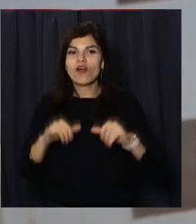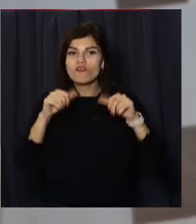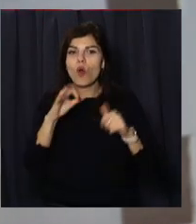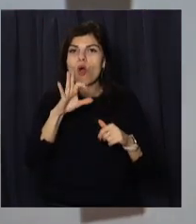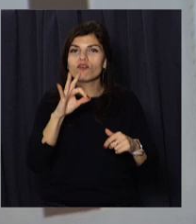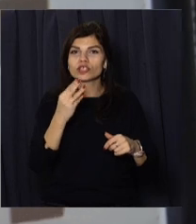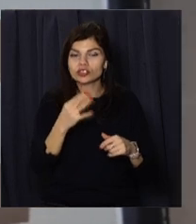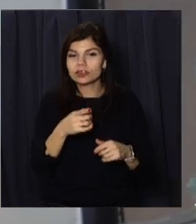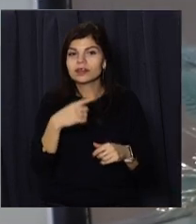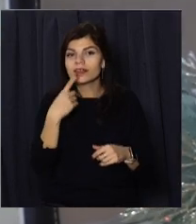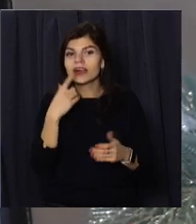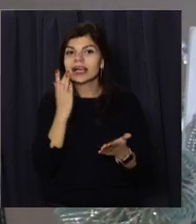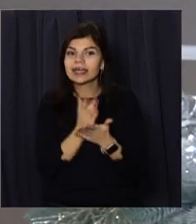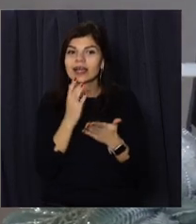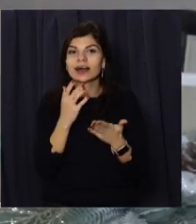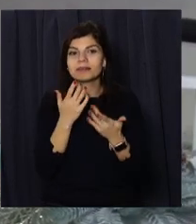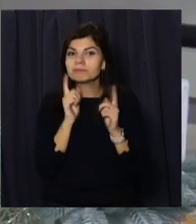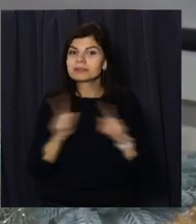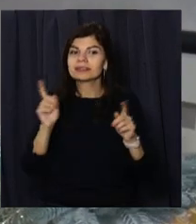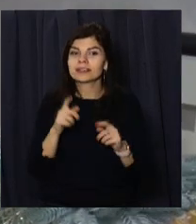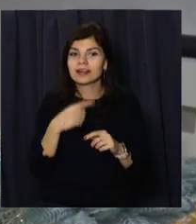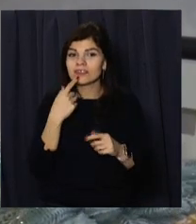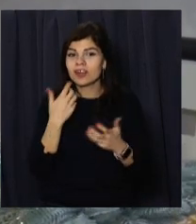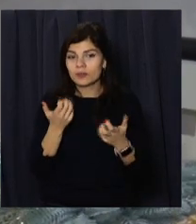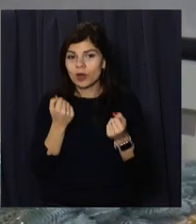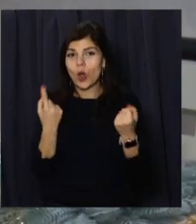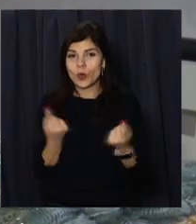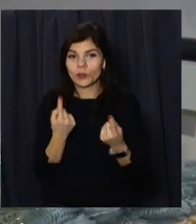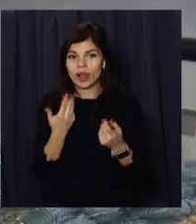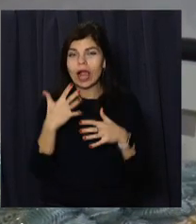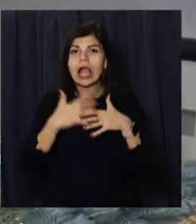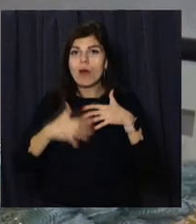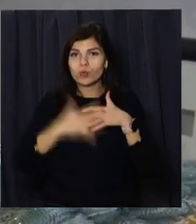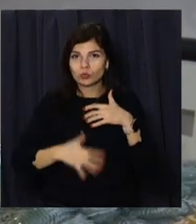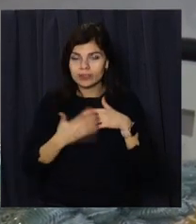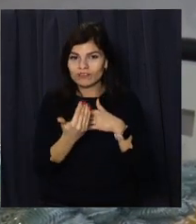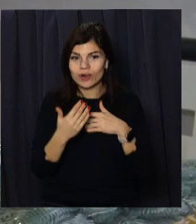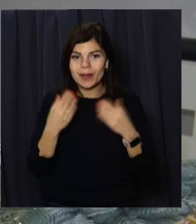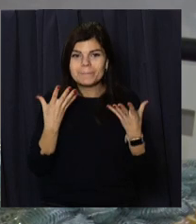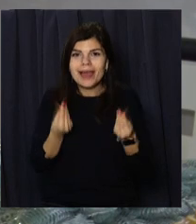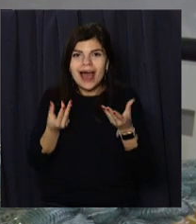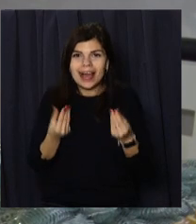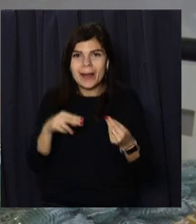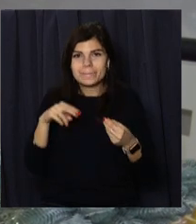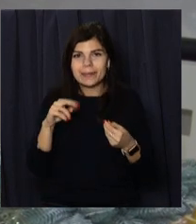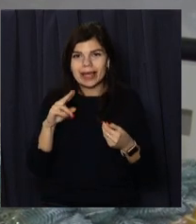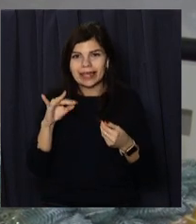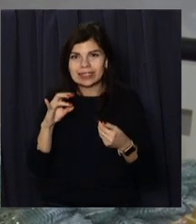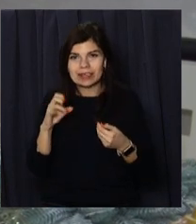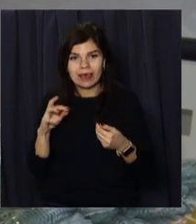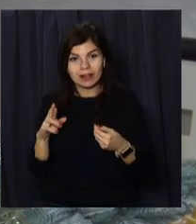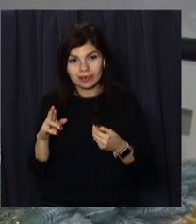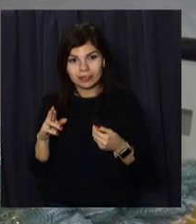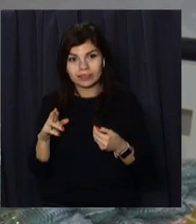капусту і використовуємо її кочеришку. Листя ми пустимо в будь-який салат, а кочеришка, як правило,